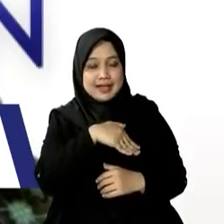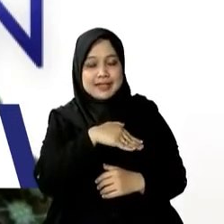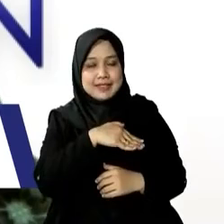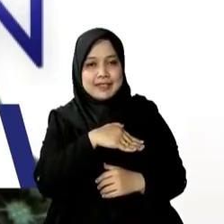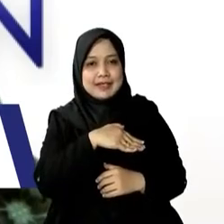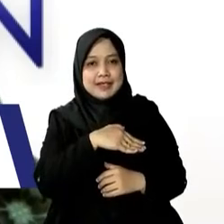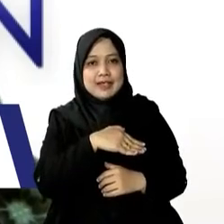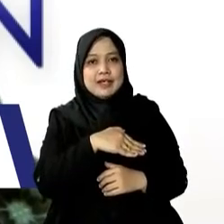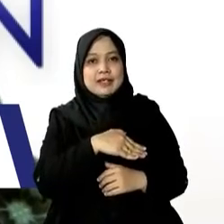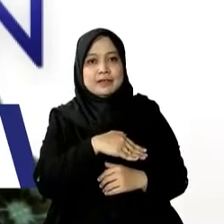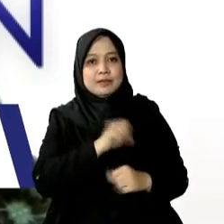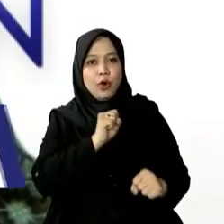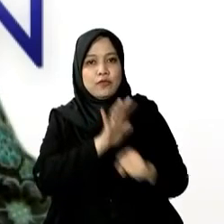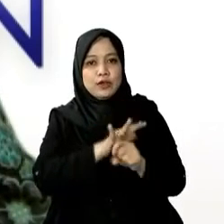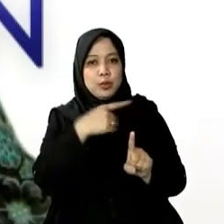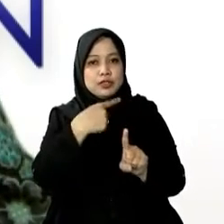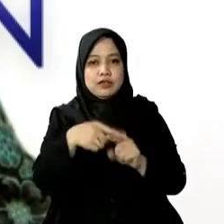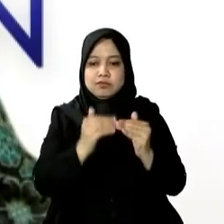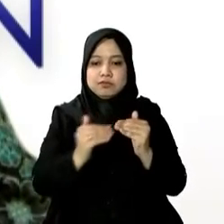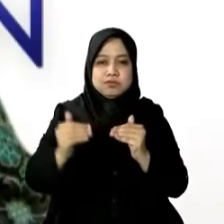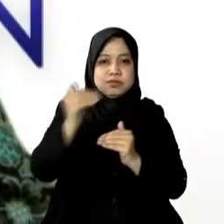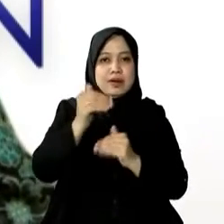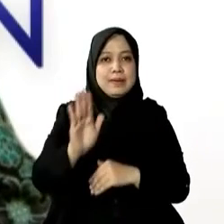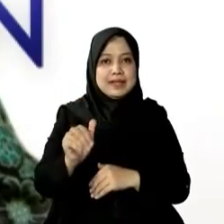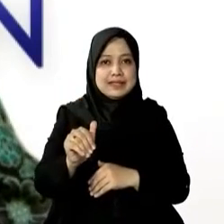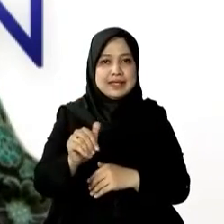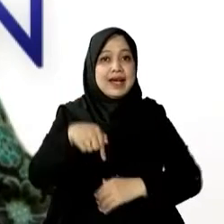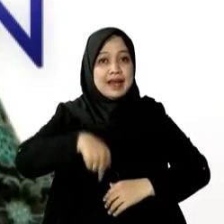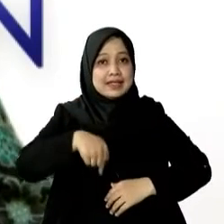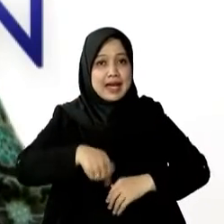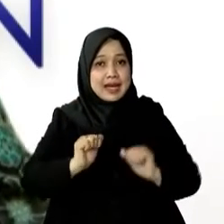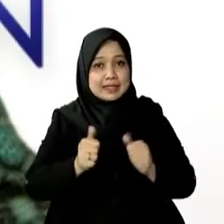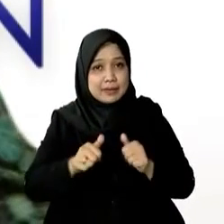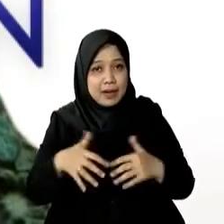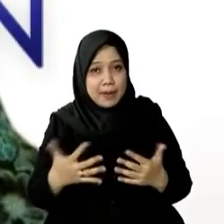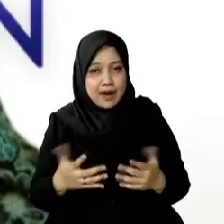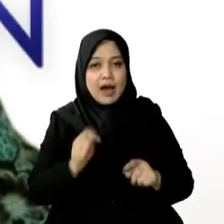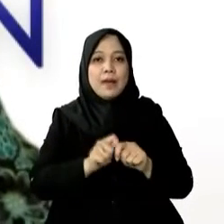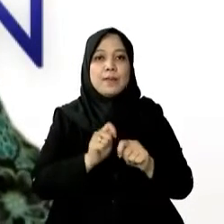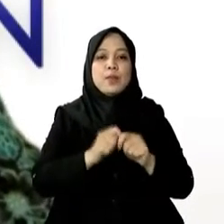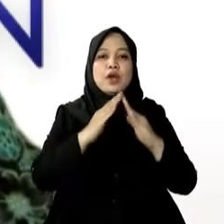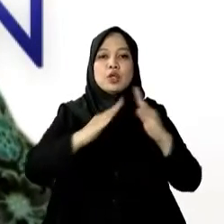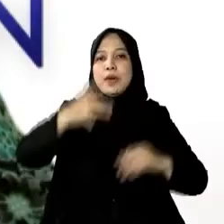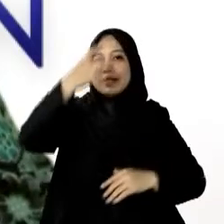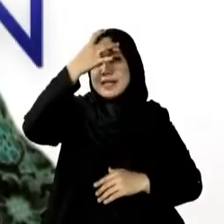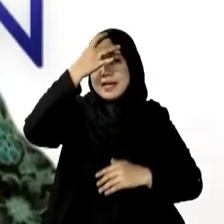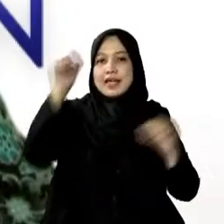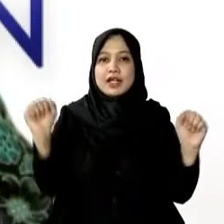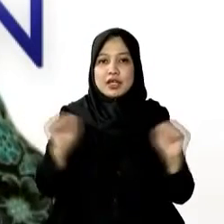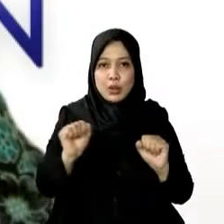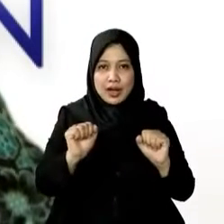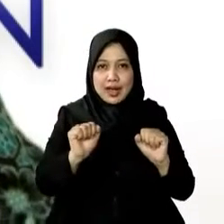betul jadi memang kita sekarang sudah mempersiapkan juga adanya pembuatan rumah sakit darurat bersama dengan